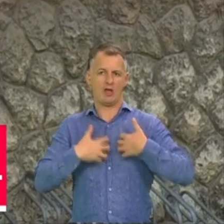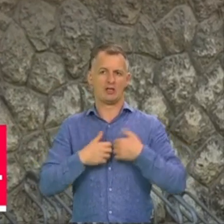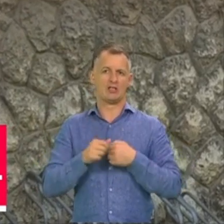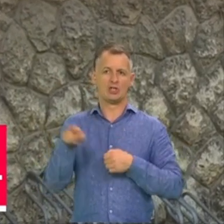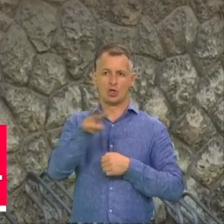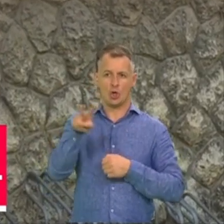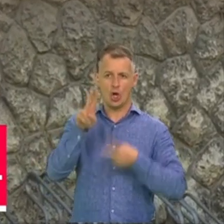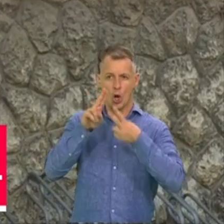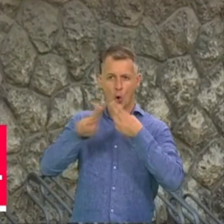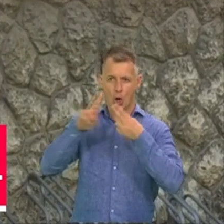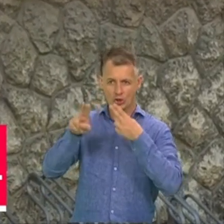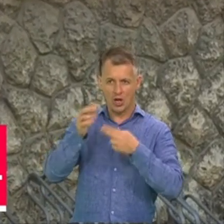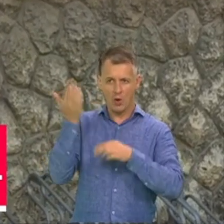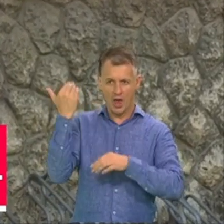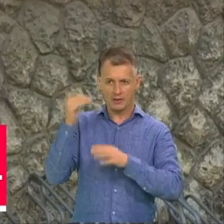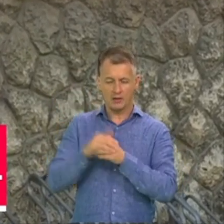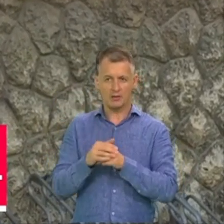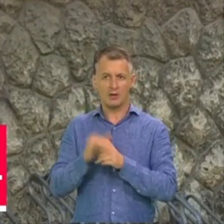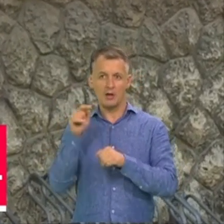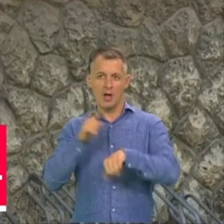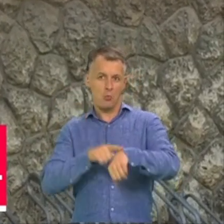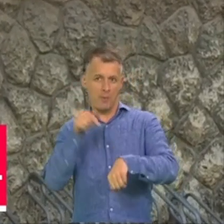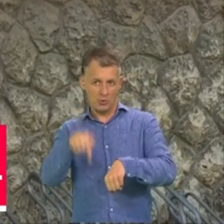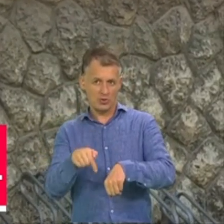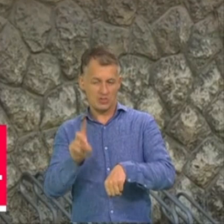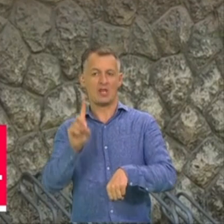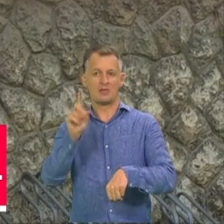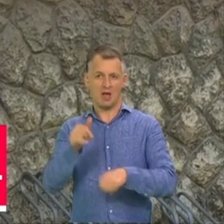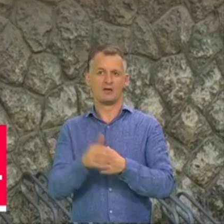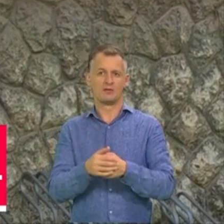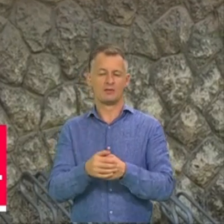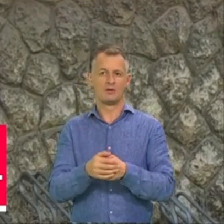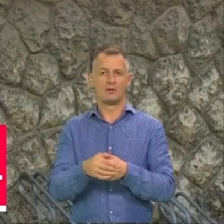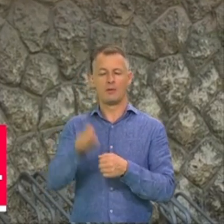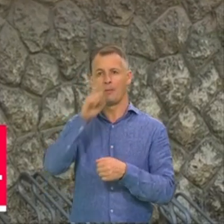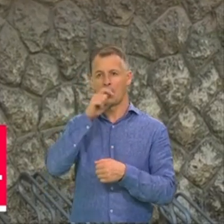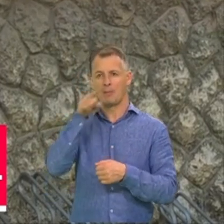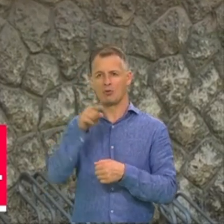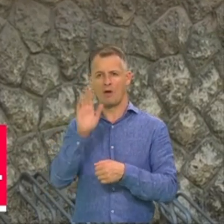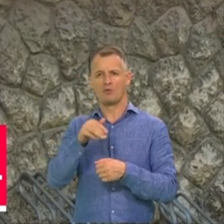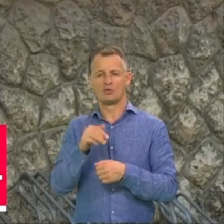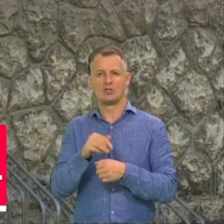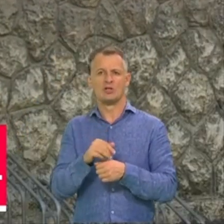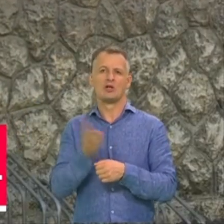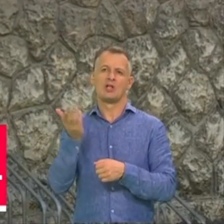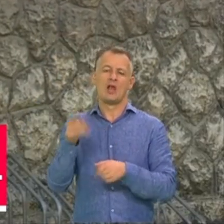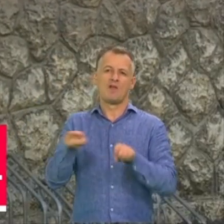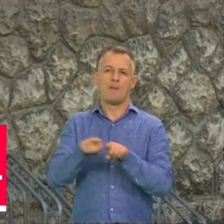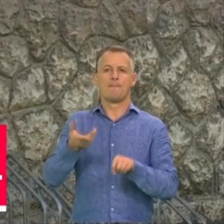doi? La acest moment incipient, așa se pare, inculpatul a avut un soi de rol de duhovnic.